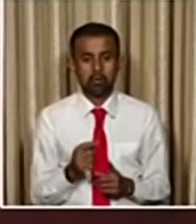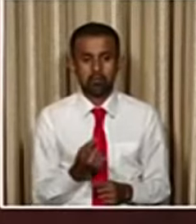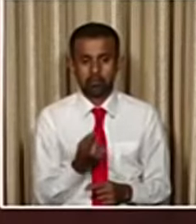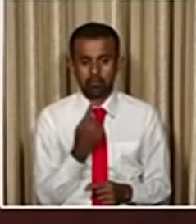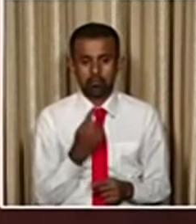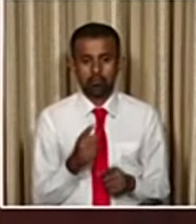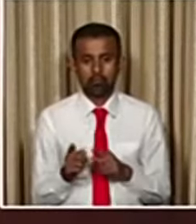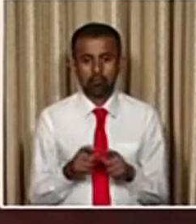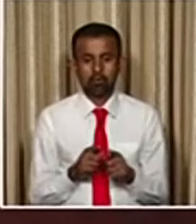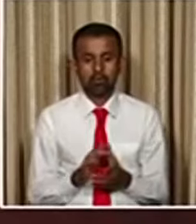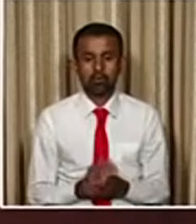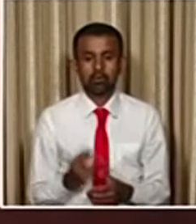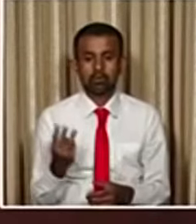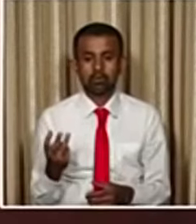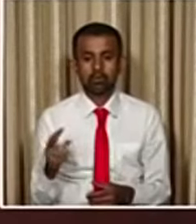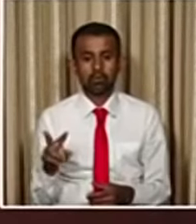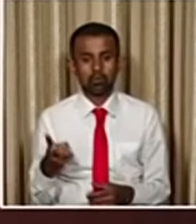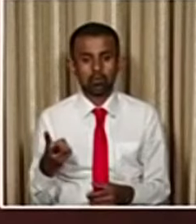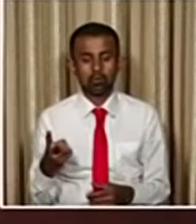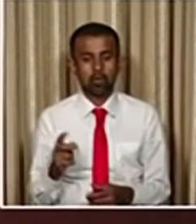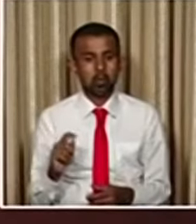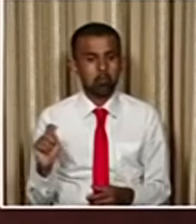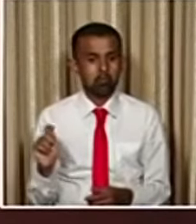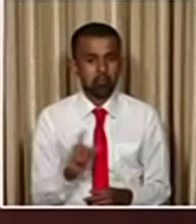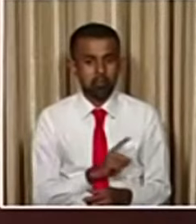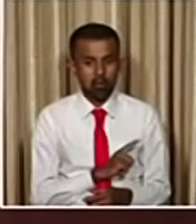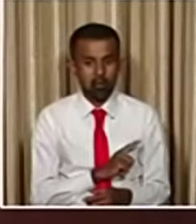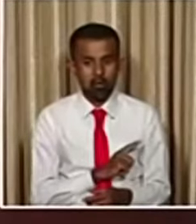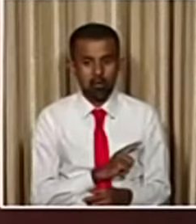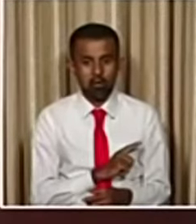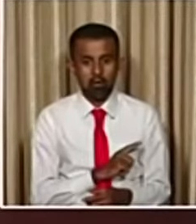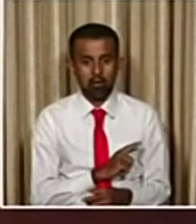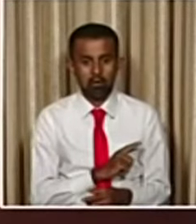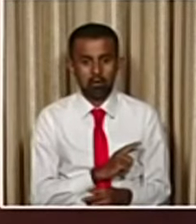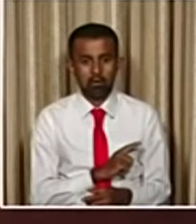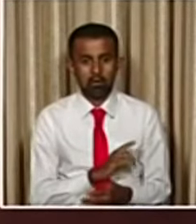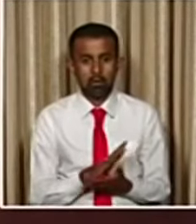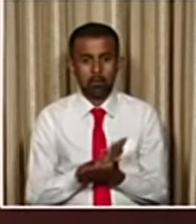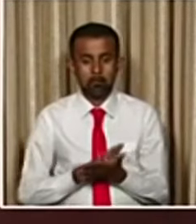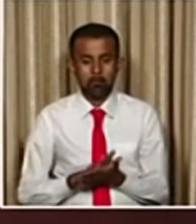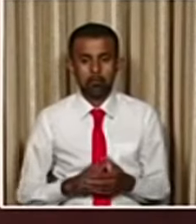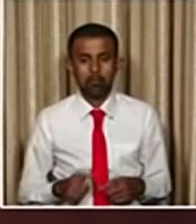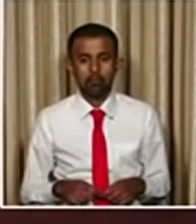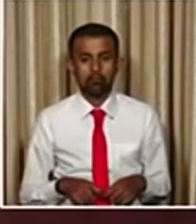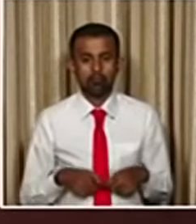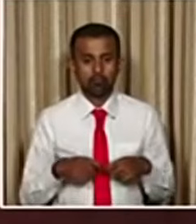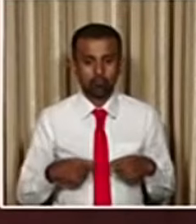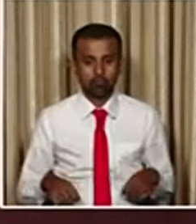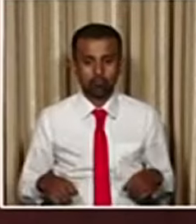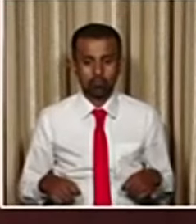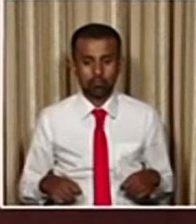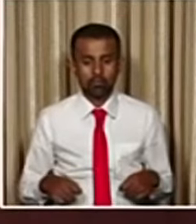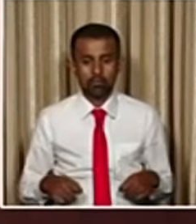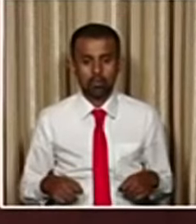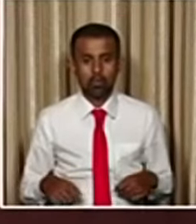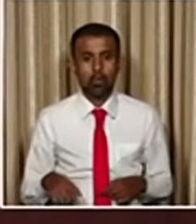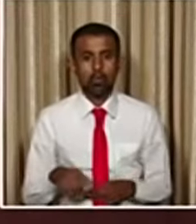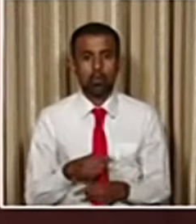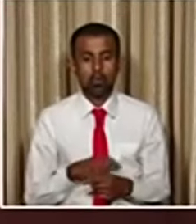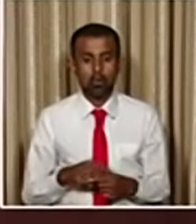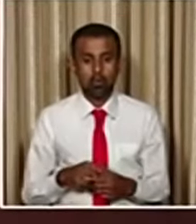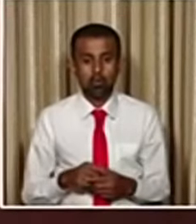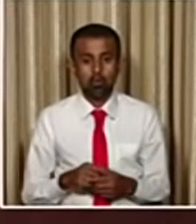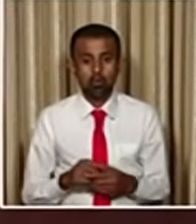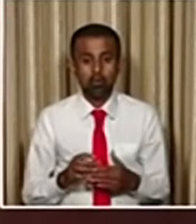කිව්වා වගේ 3200ක් අය කිරීම ඒගොල්ලන් ඒ අය කිරීම කරන්නේ මේන්ටේනන්ස් කෝස්ට් එකට යන වියදමත් එක්ක ඔයාලා තියෙන ඔක්කොම අර